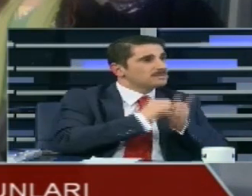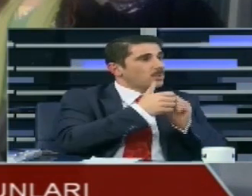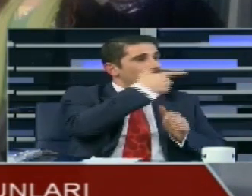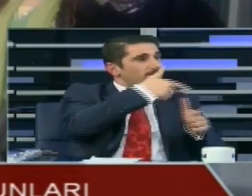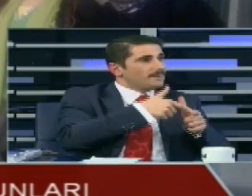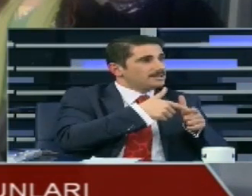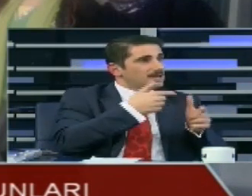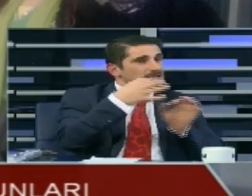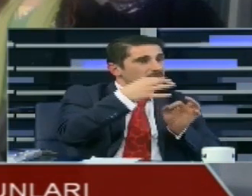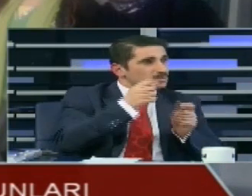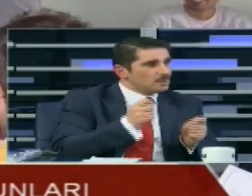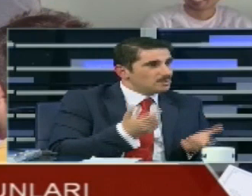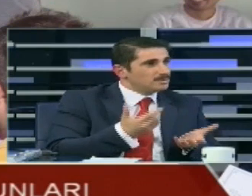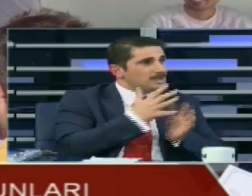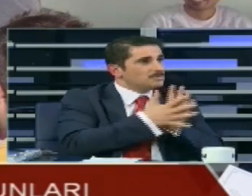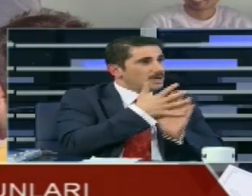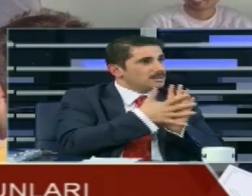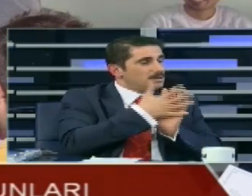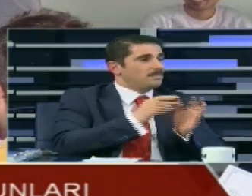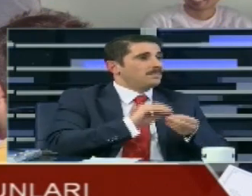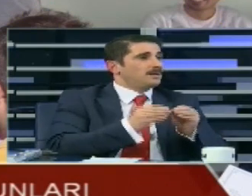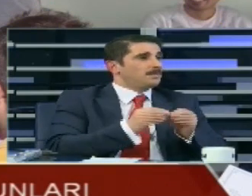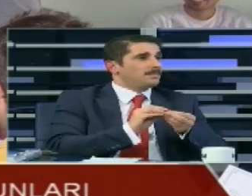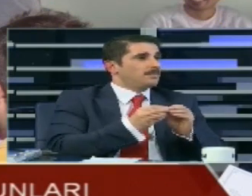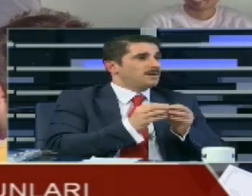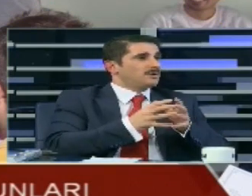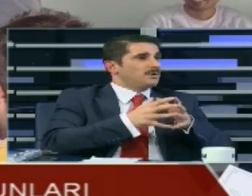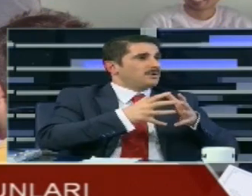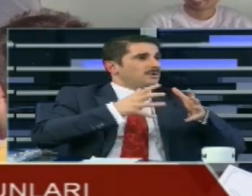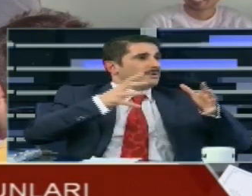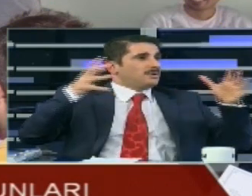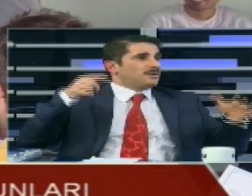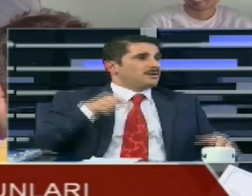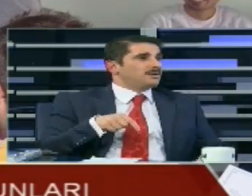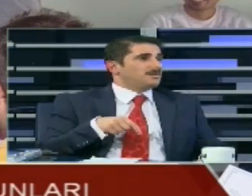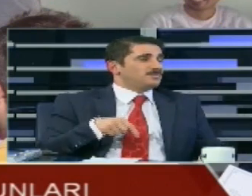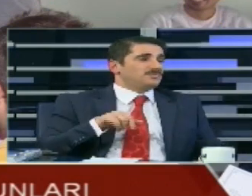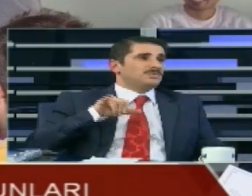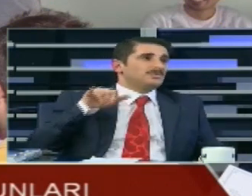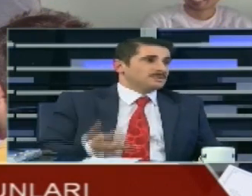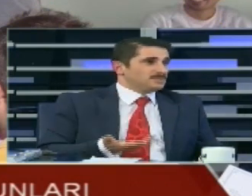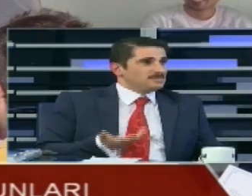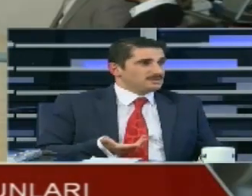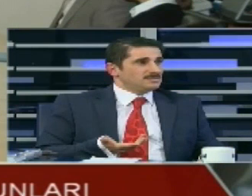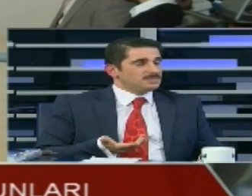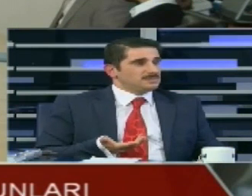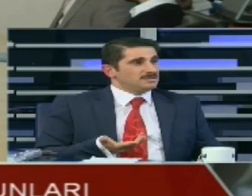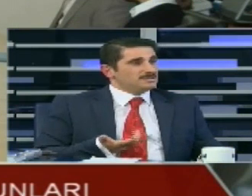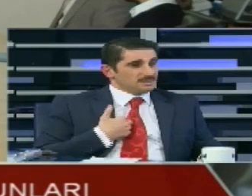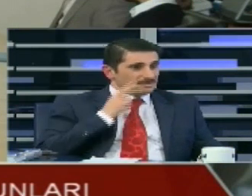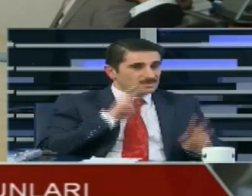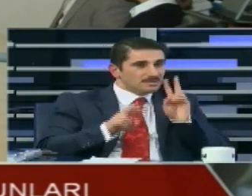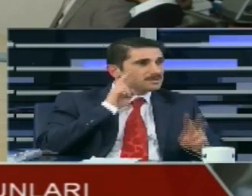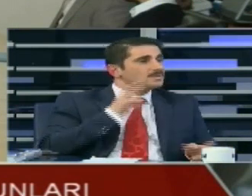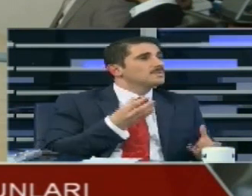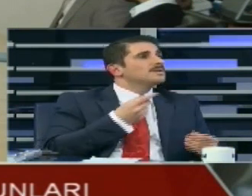gitmemiz bizleri sevindirmeyecek, aksine üzecektir. 2015 yılında Türkiye'de önemli bir organizasyon